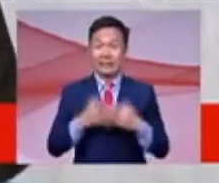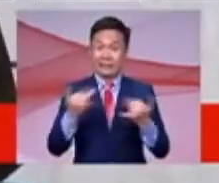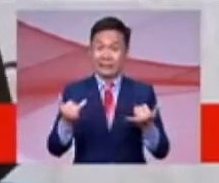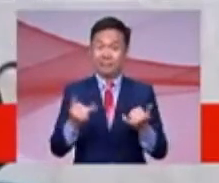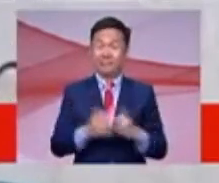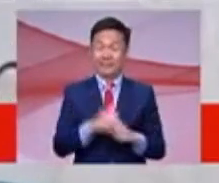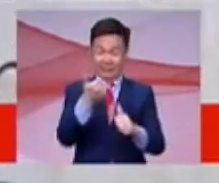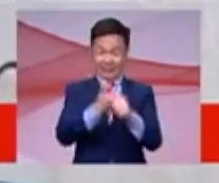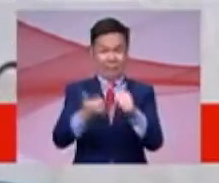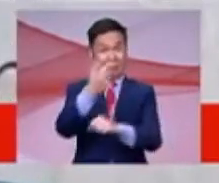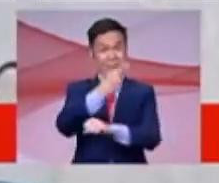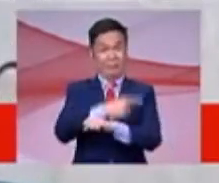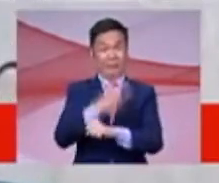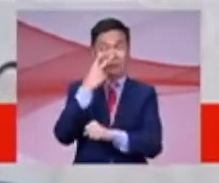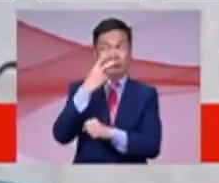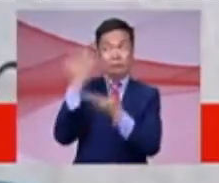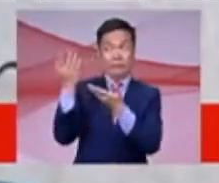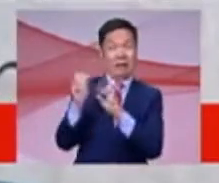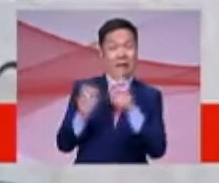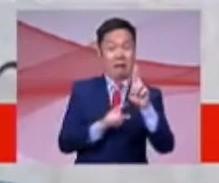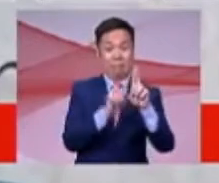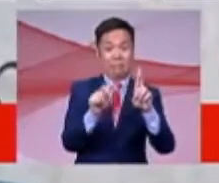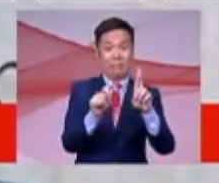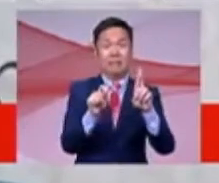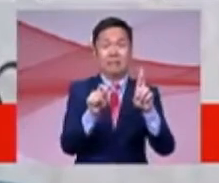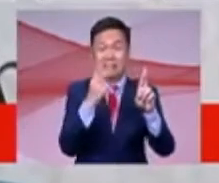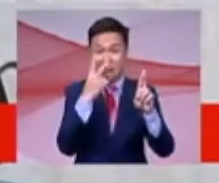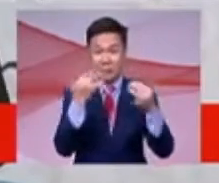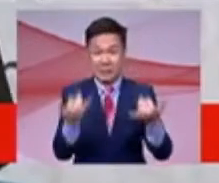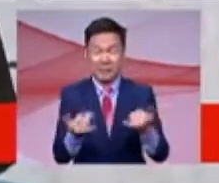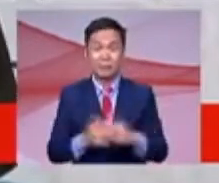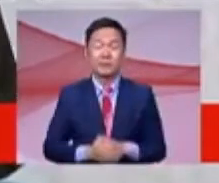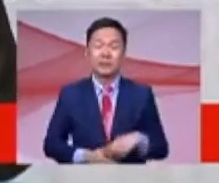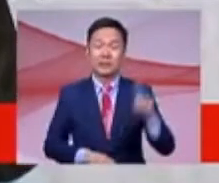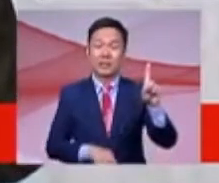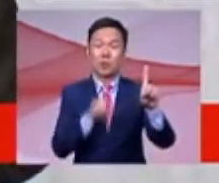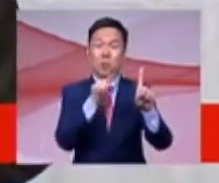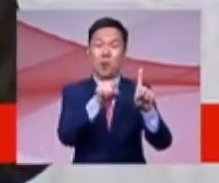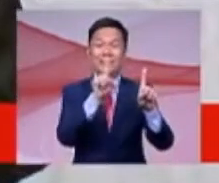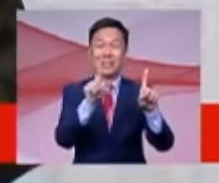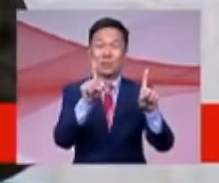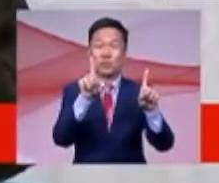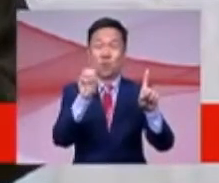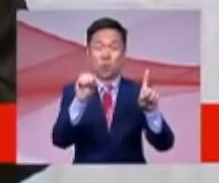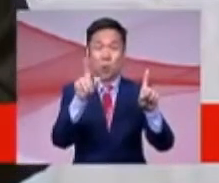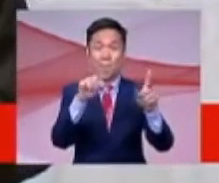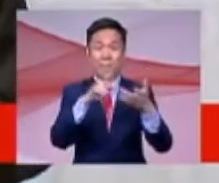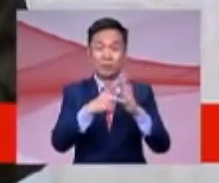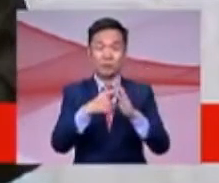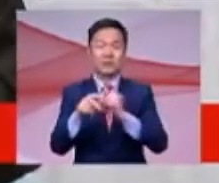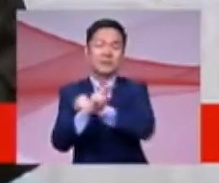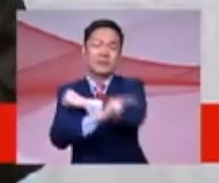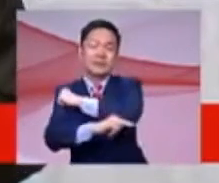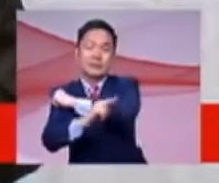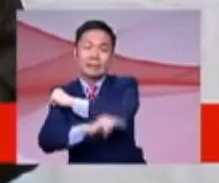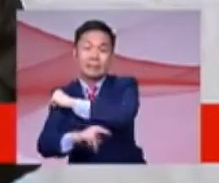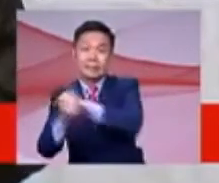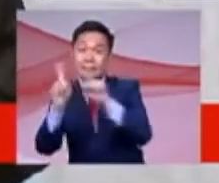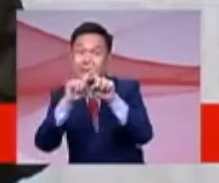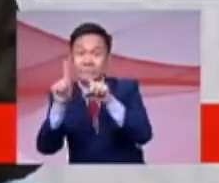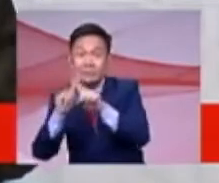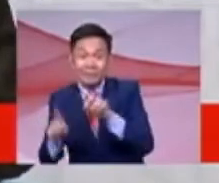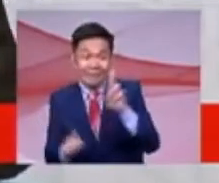kongsi setiap hari, iaitu RT untuk negara ialah 1.10. Setiap negeri kita telah